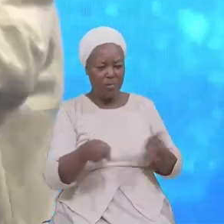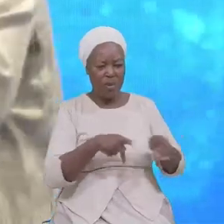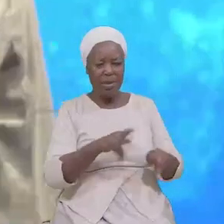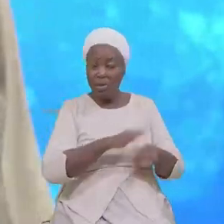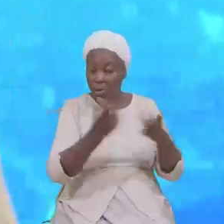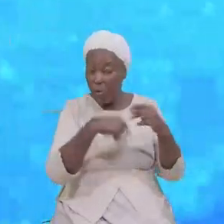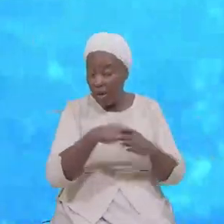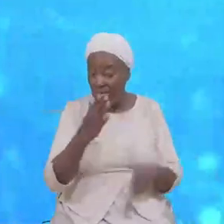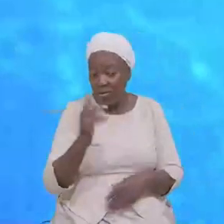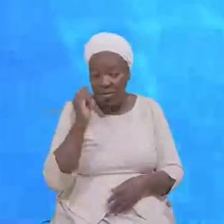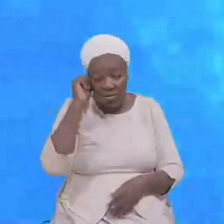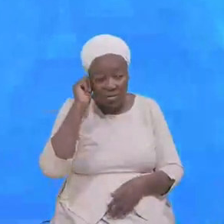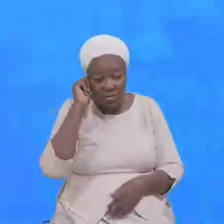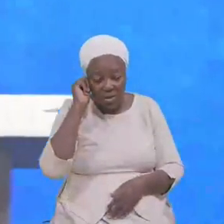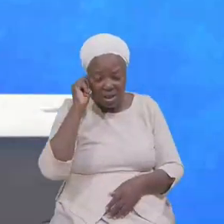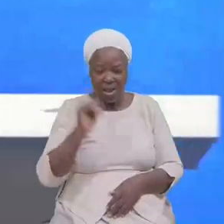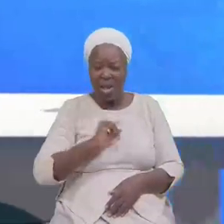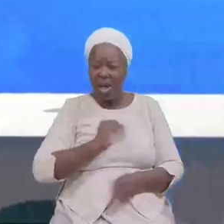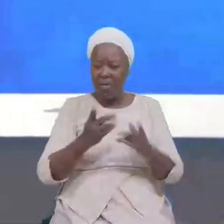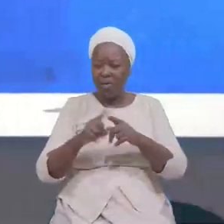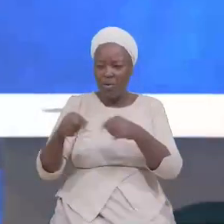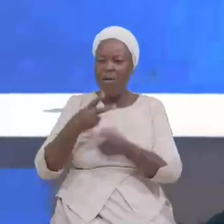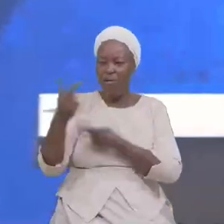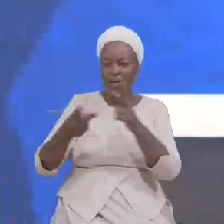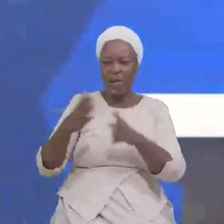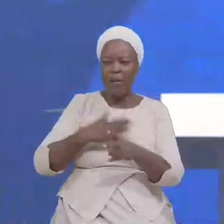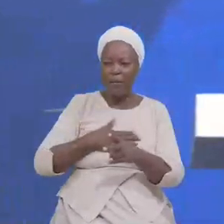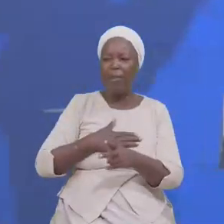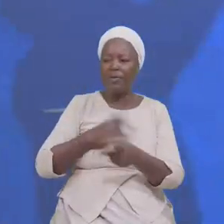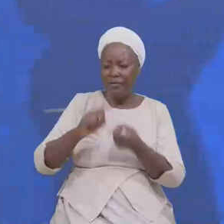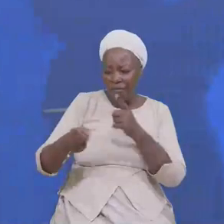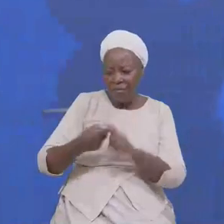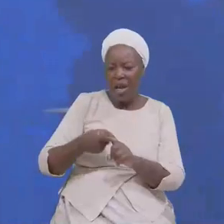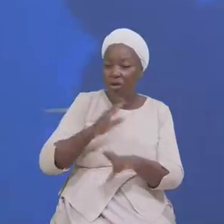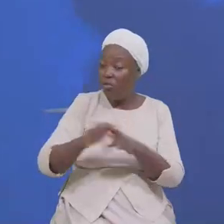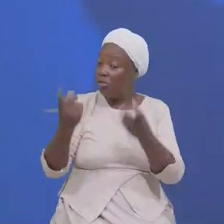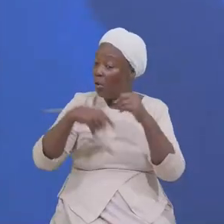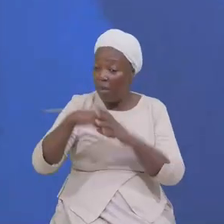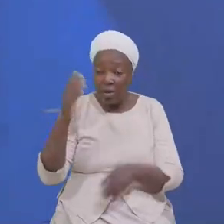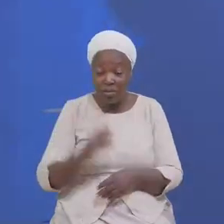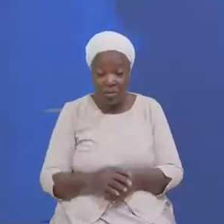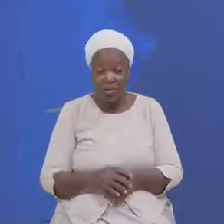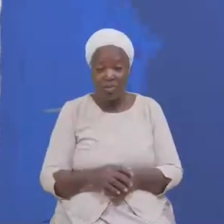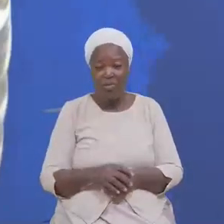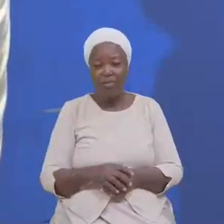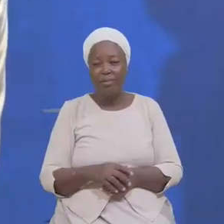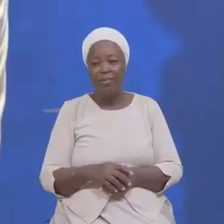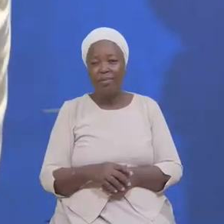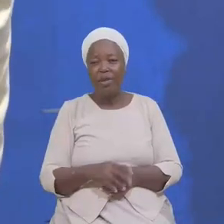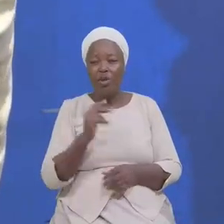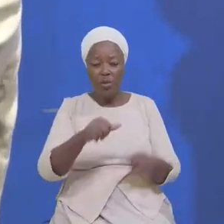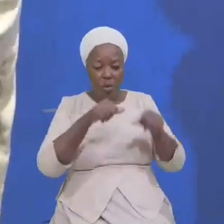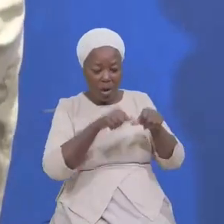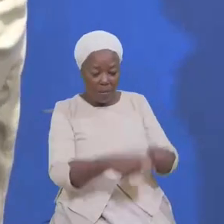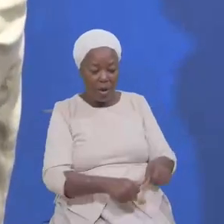pas. Je vais aller visiter mon ami d'Égypte, ne sortez pas. Vous devez